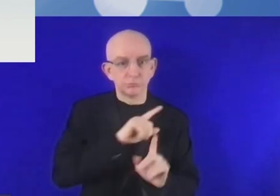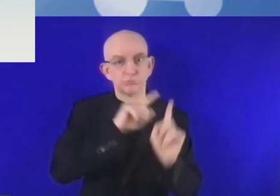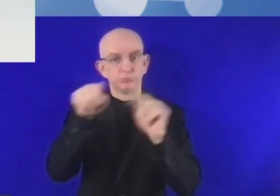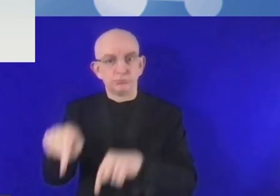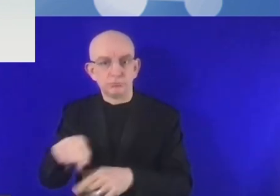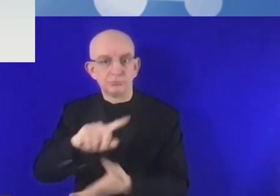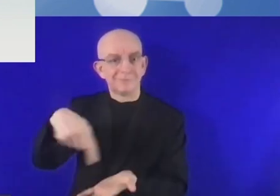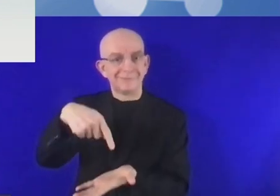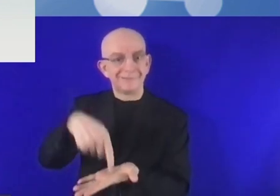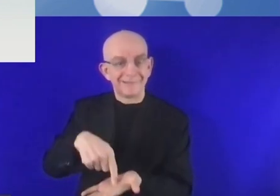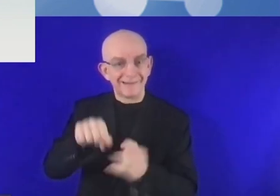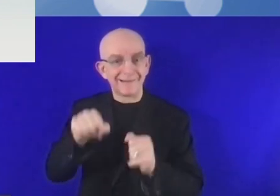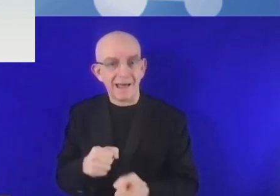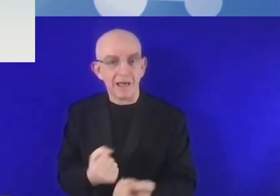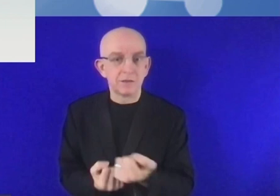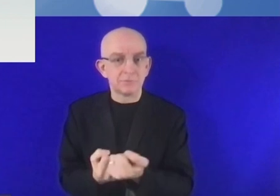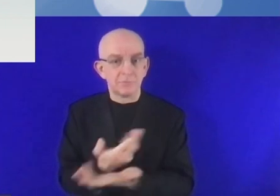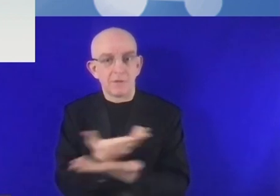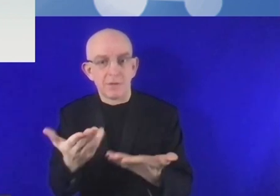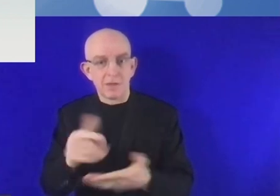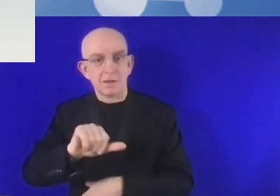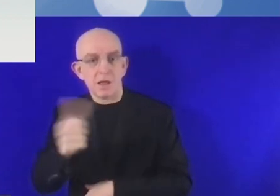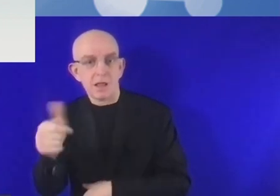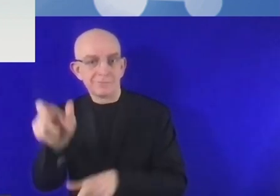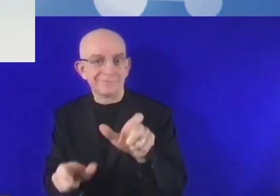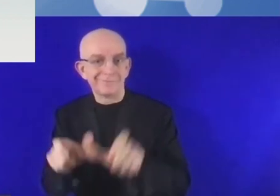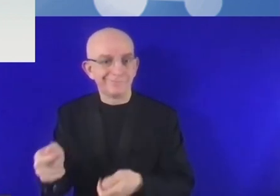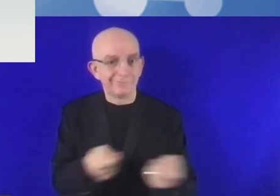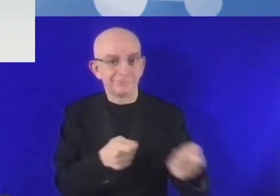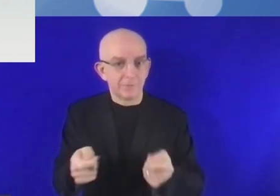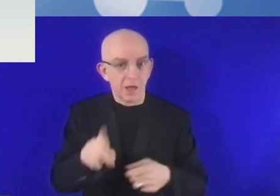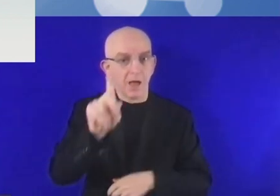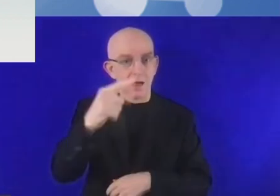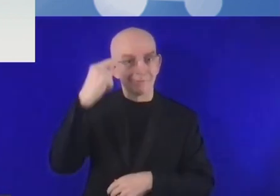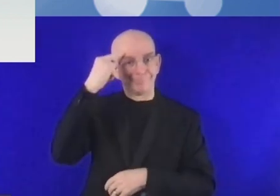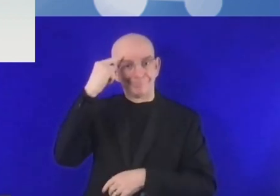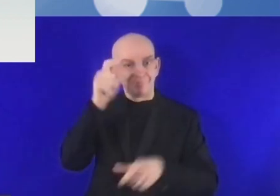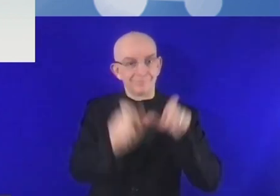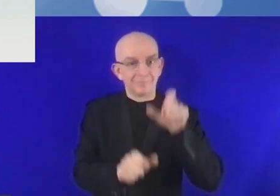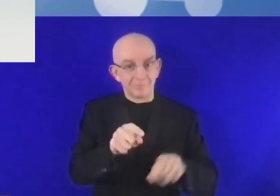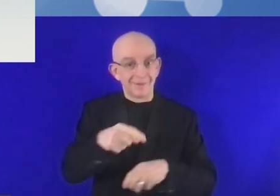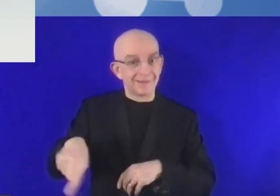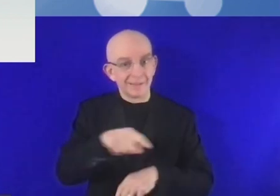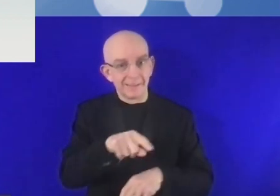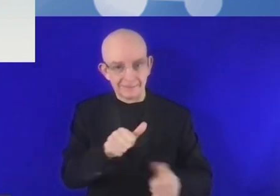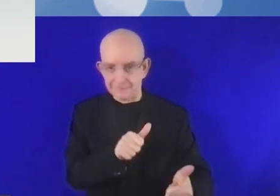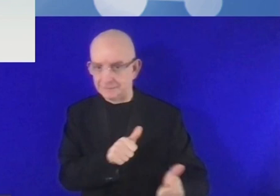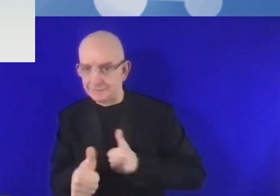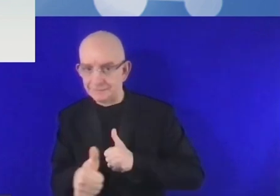mimo tego, że nie mogli chodzić do pracy. Centra danych i operatorzy sieci